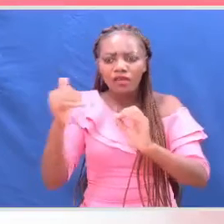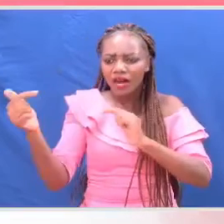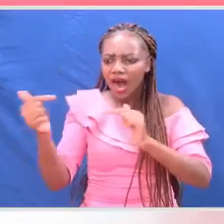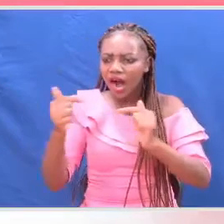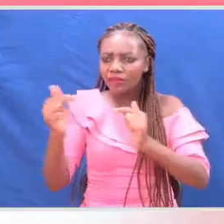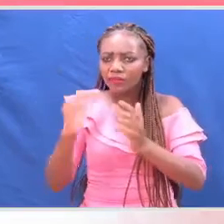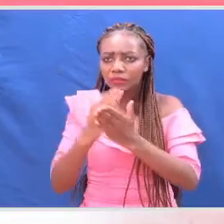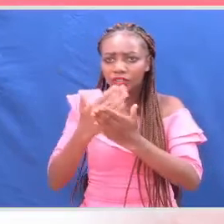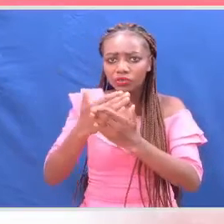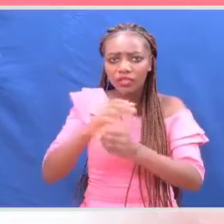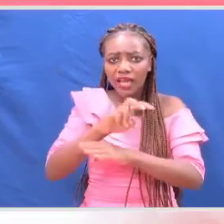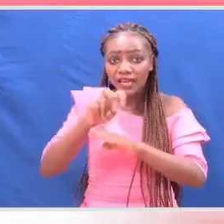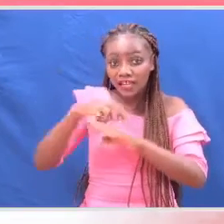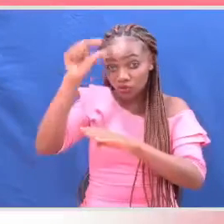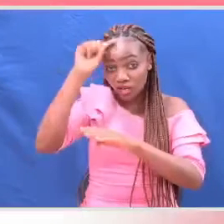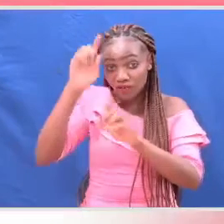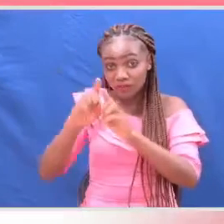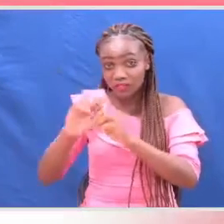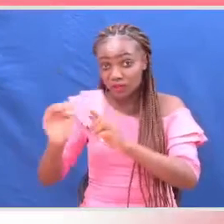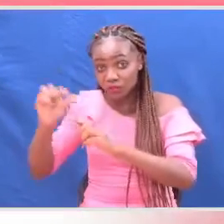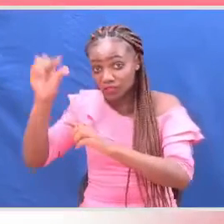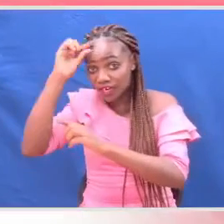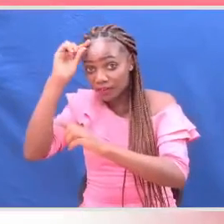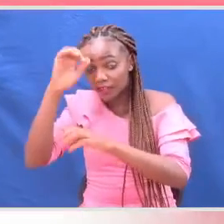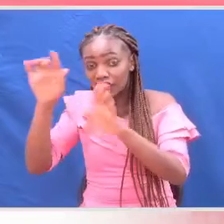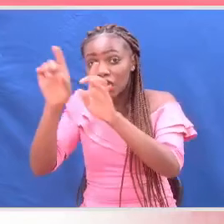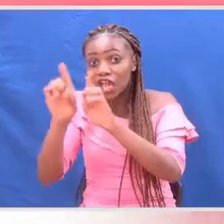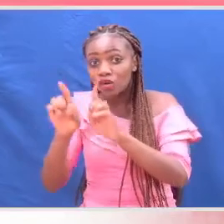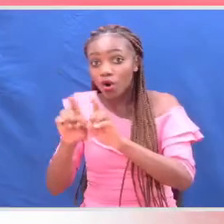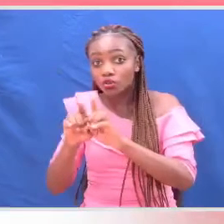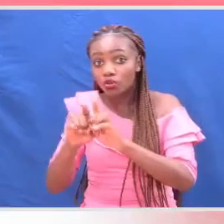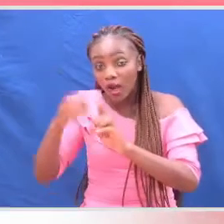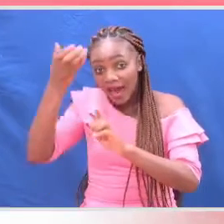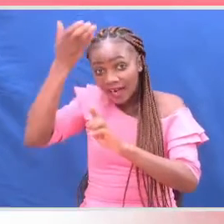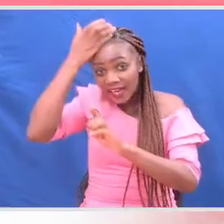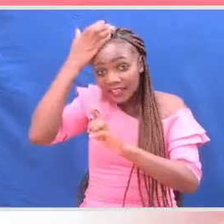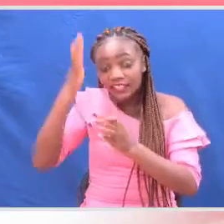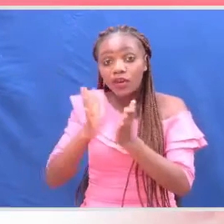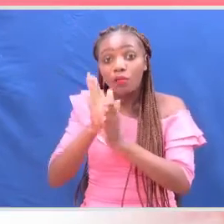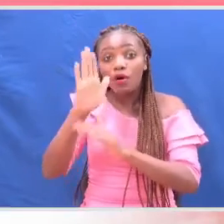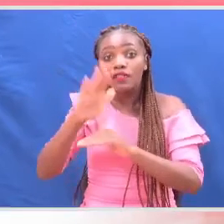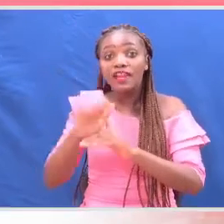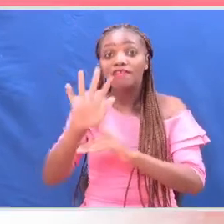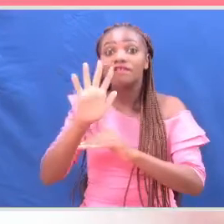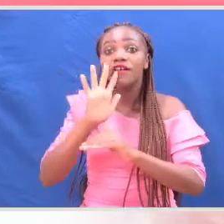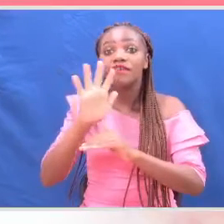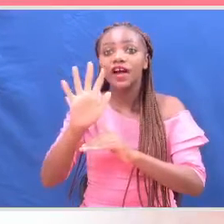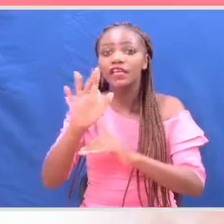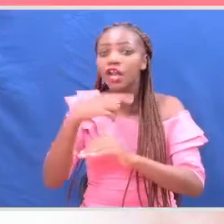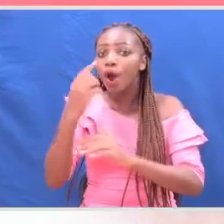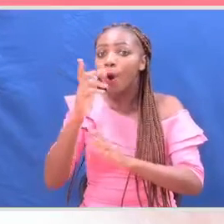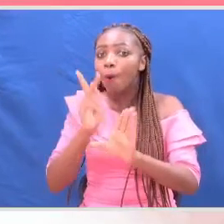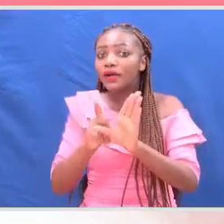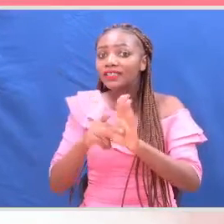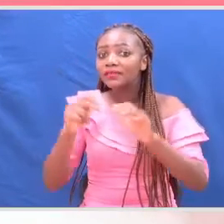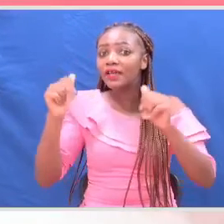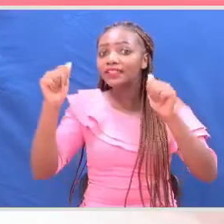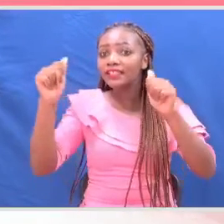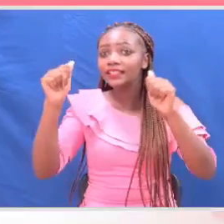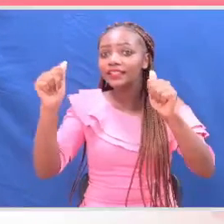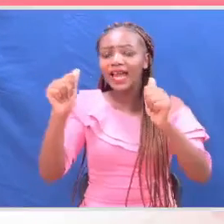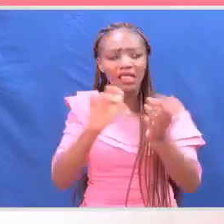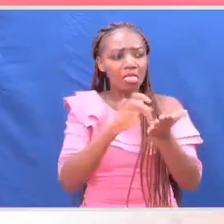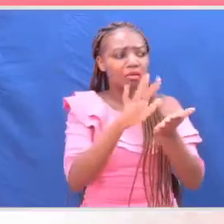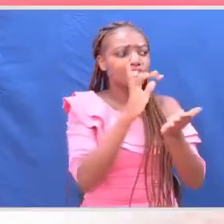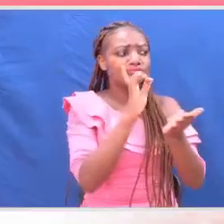kati ya serikali kuu na zile za kaunti. Hata hivyo, wauguzi zaidi ya 500 wanaoshiriki katika mgomo